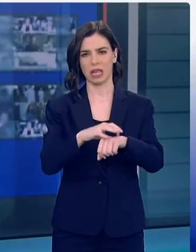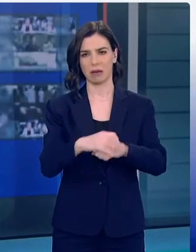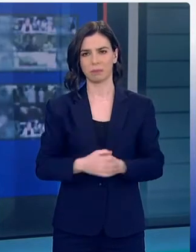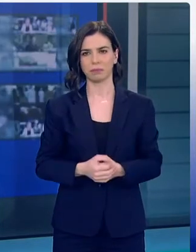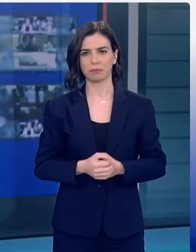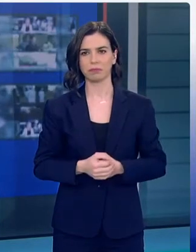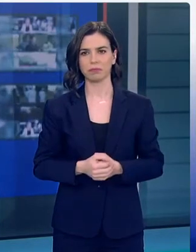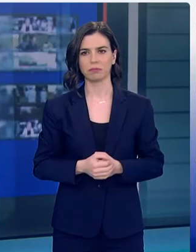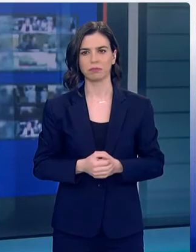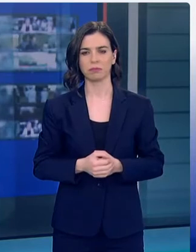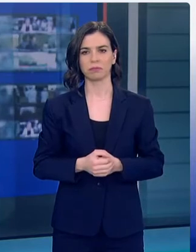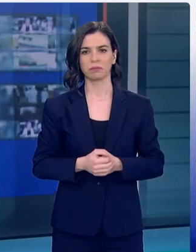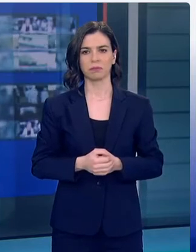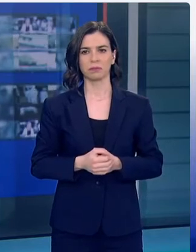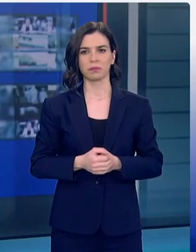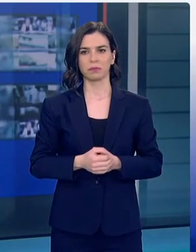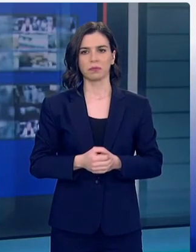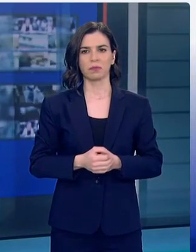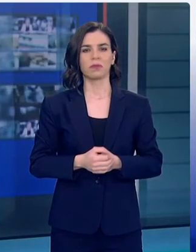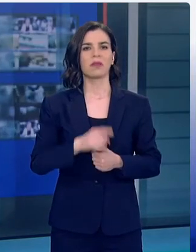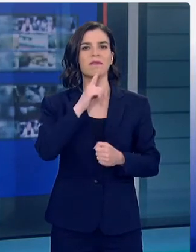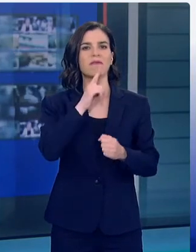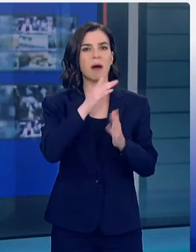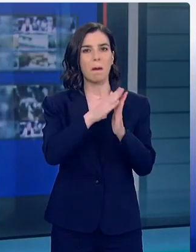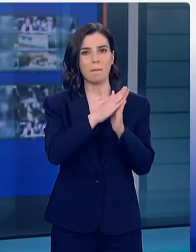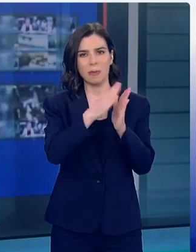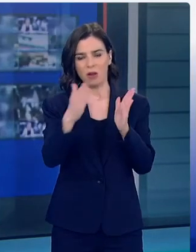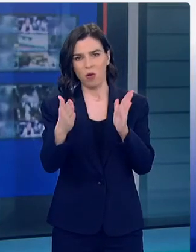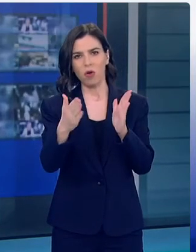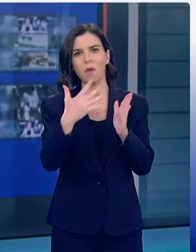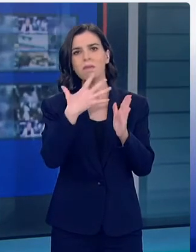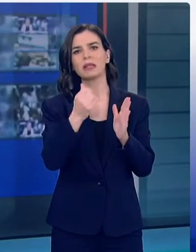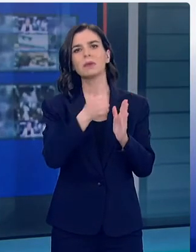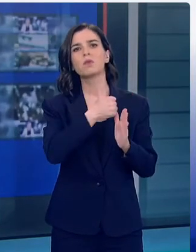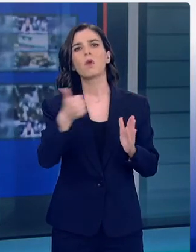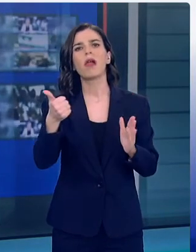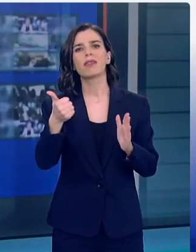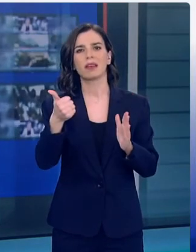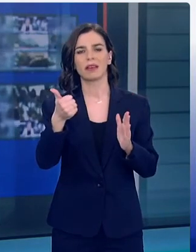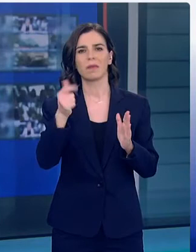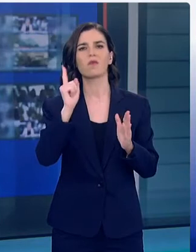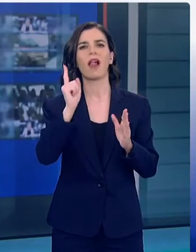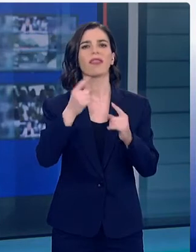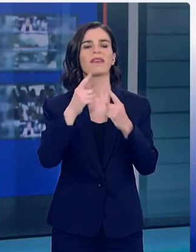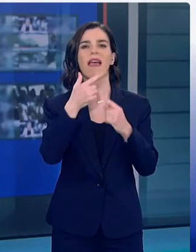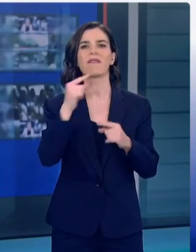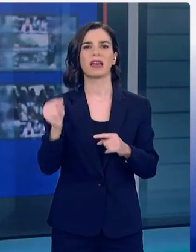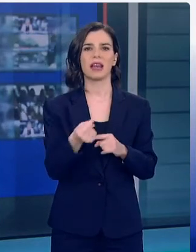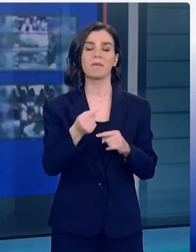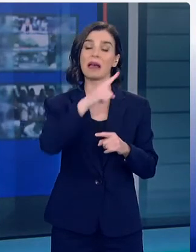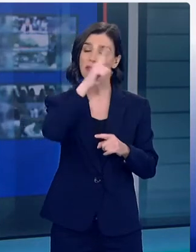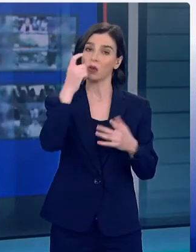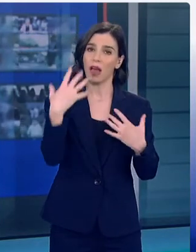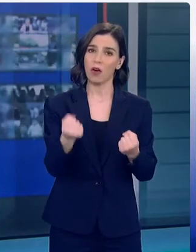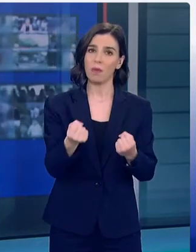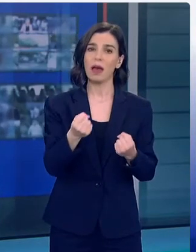Θα τελειώσω με μια παρένεση. Θεωρήστε αυτή την περίοδο ως μια μοναδική ευκαιρία, πέραν όλων των άλλων των δύσκολων που